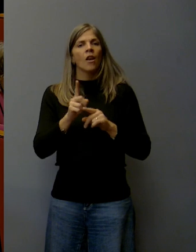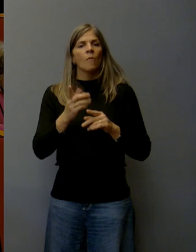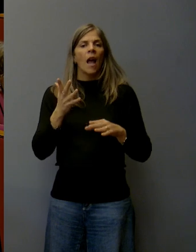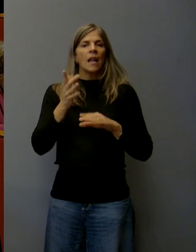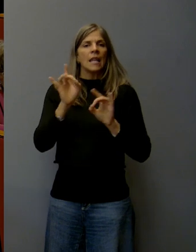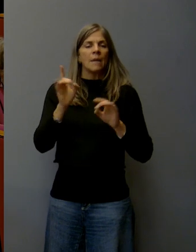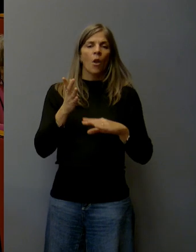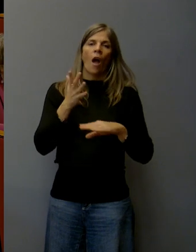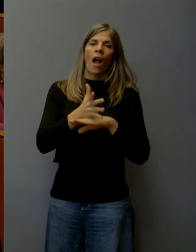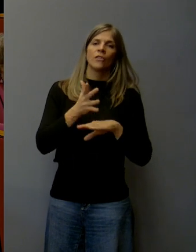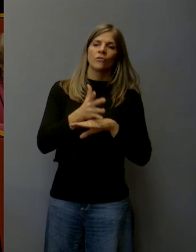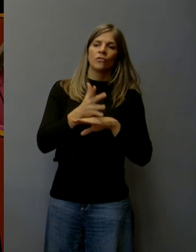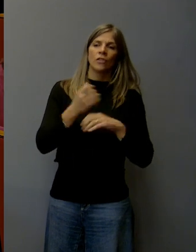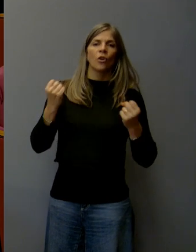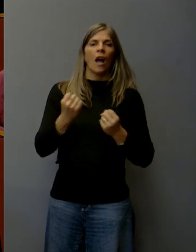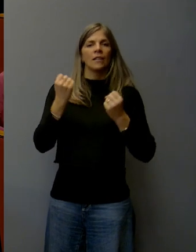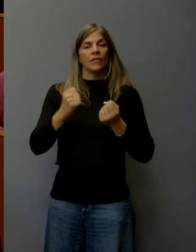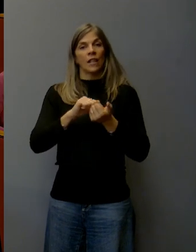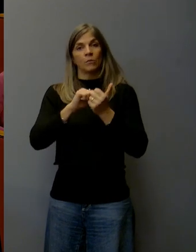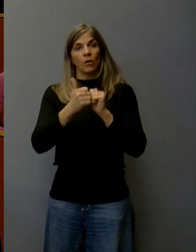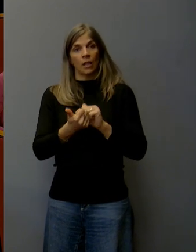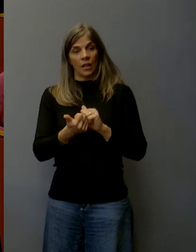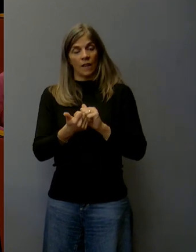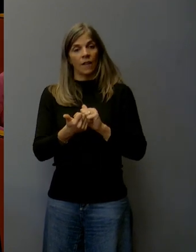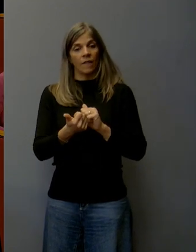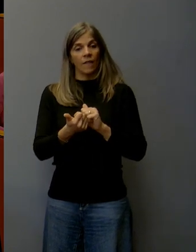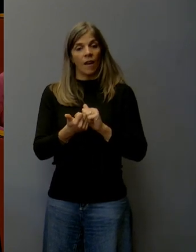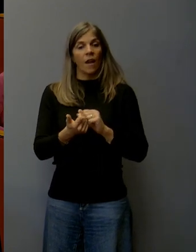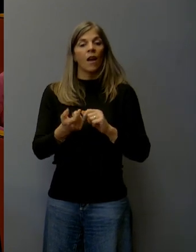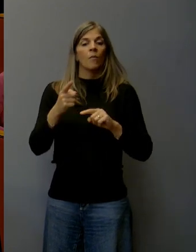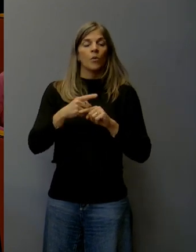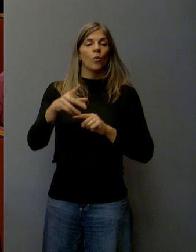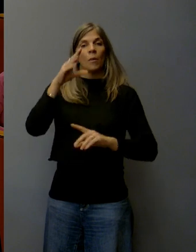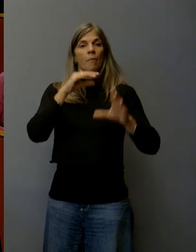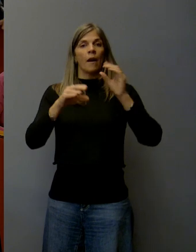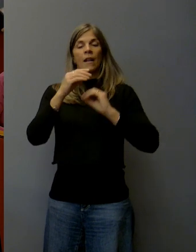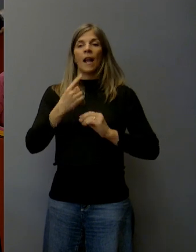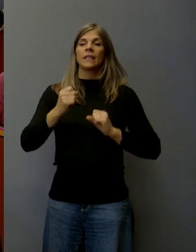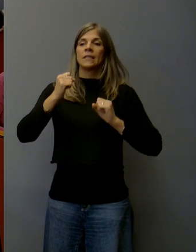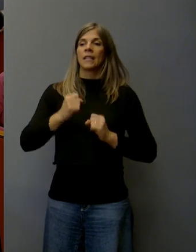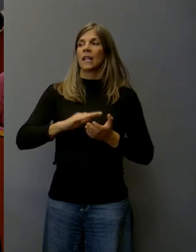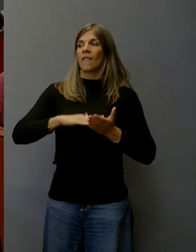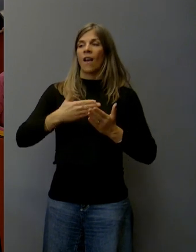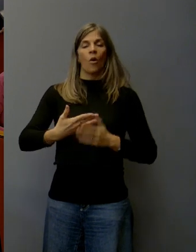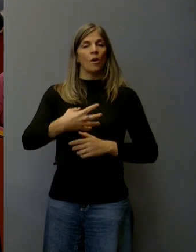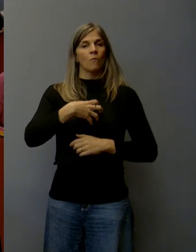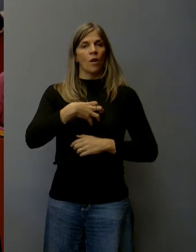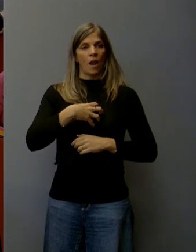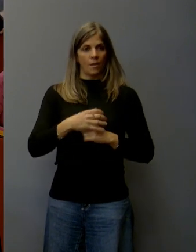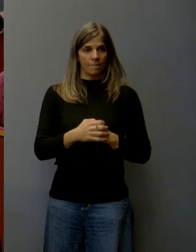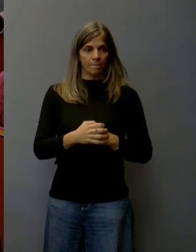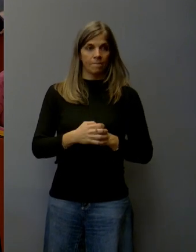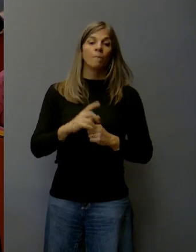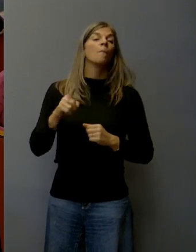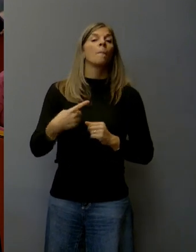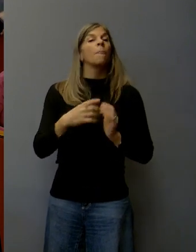nell'ottica della tutela e della Salute dell'acquisizione di sani valori morali Ecco in questa descrizione a